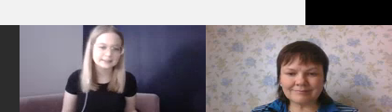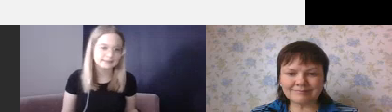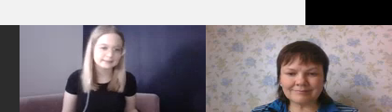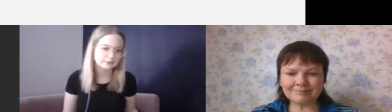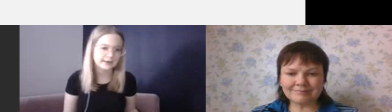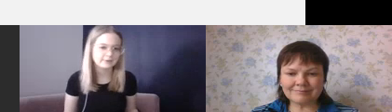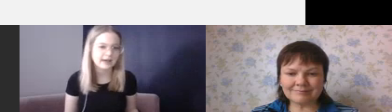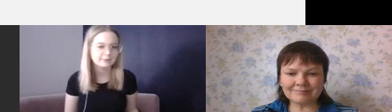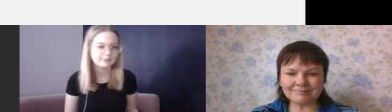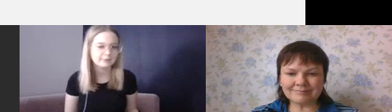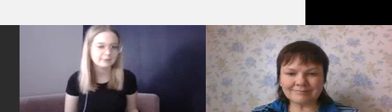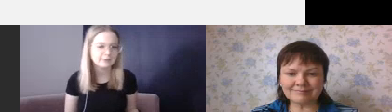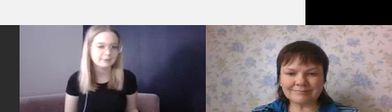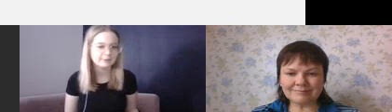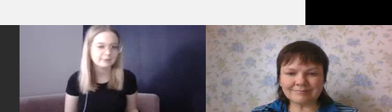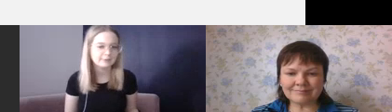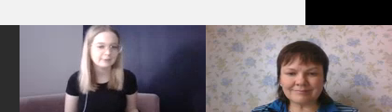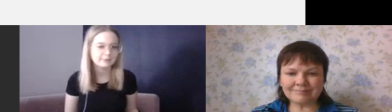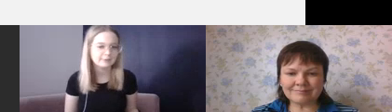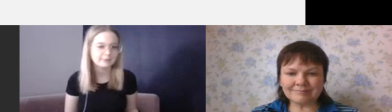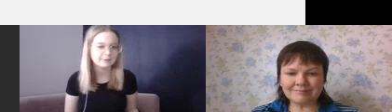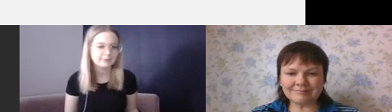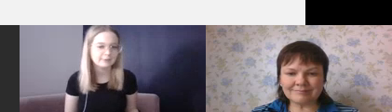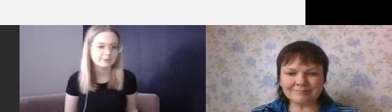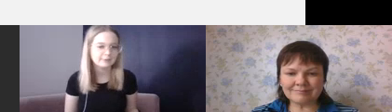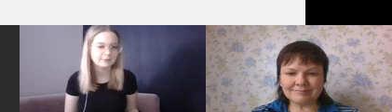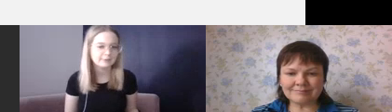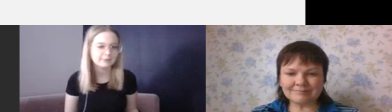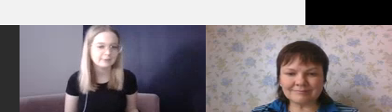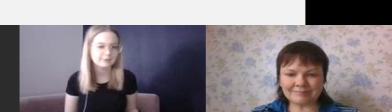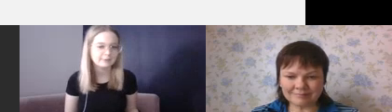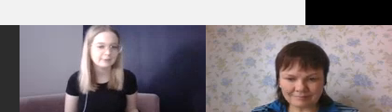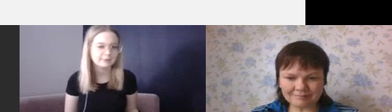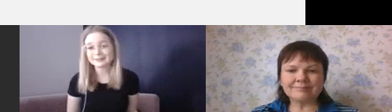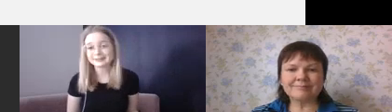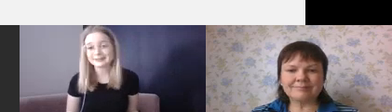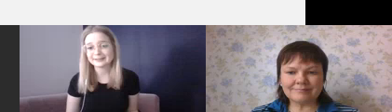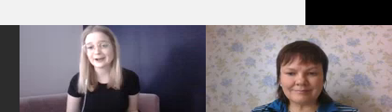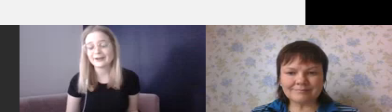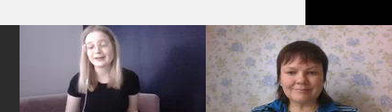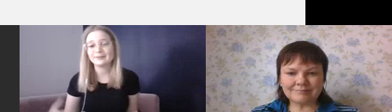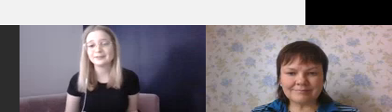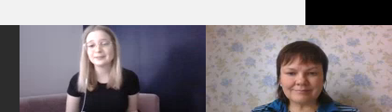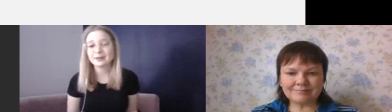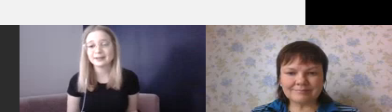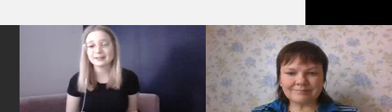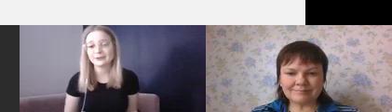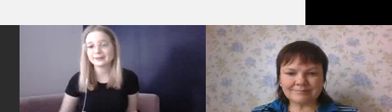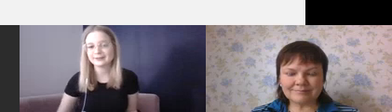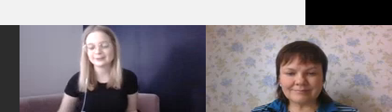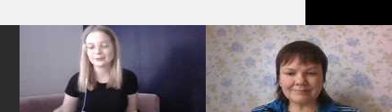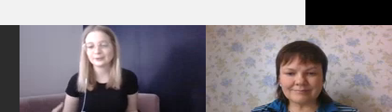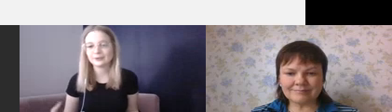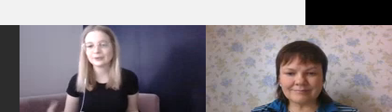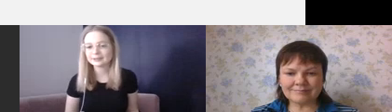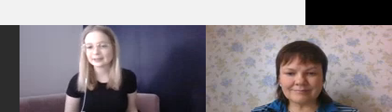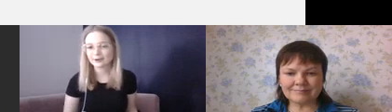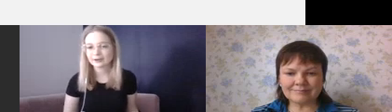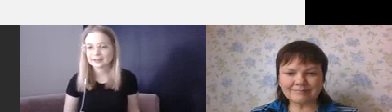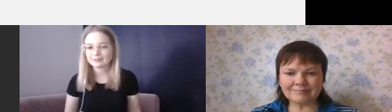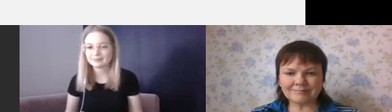arusaadav, et miks need nagu praegu vähem on. Et me loodame loomulikult, et olukord läheb paremaks ja meil võimalik ja tööandjad